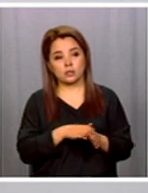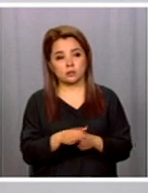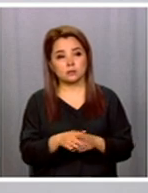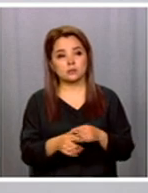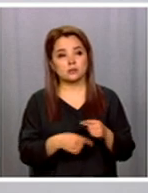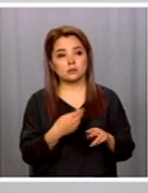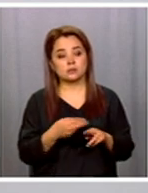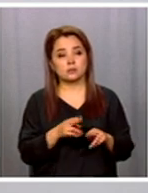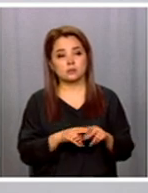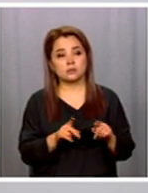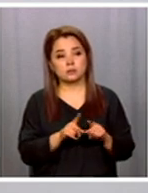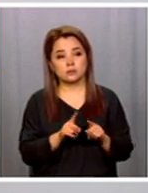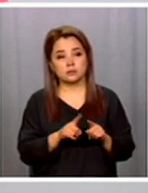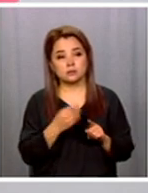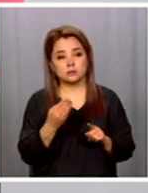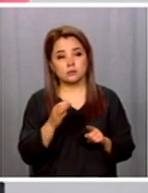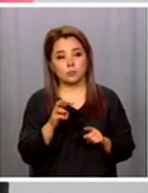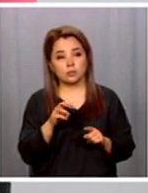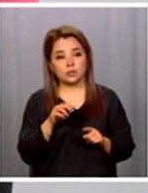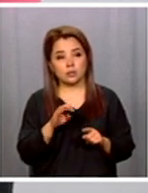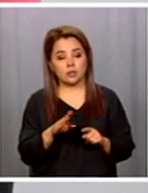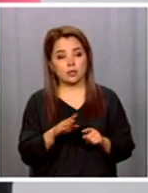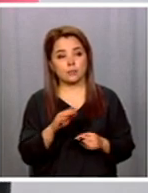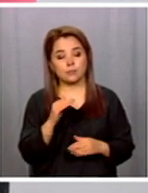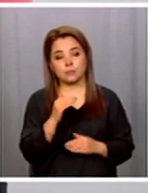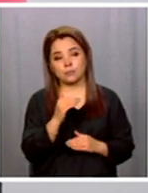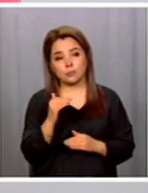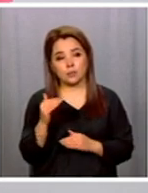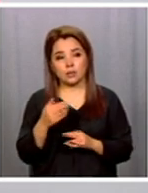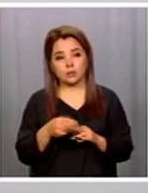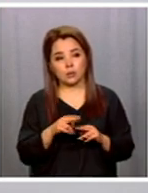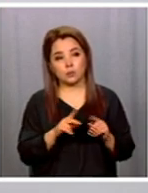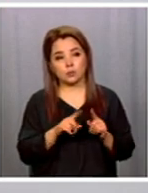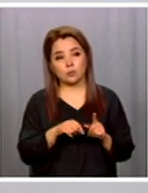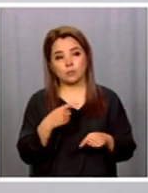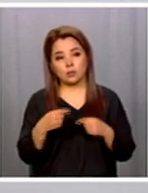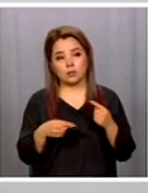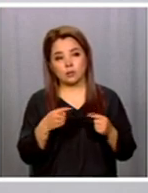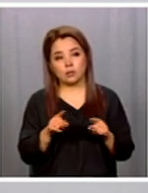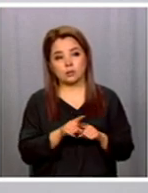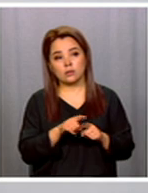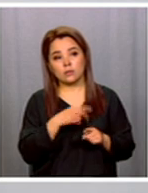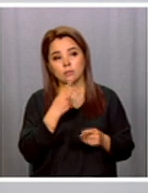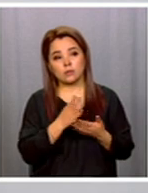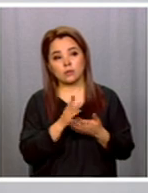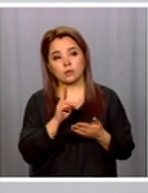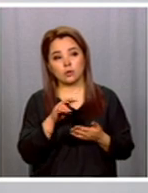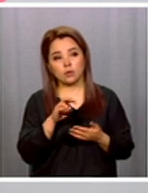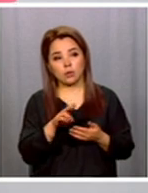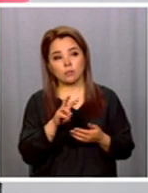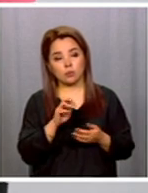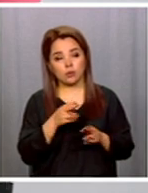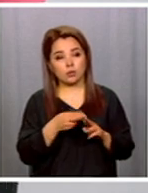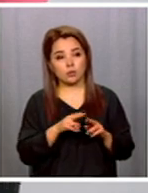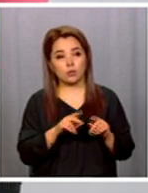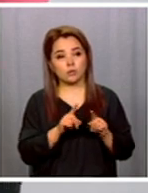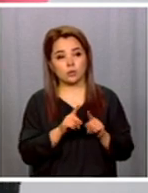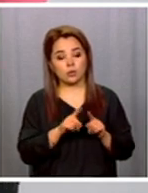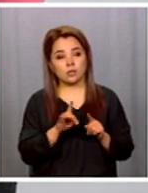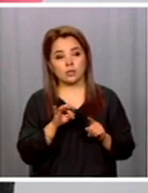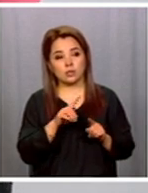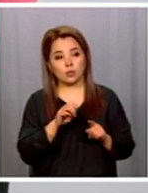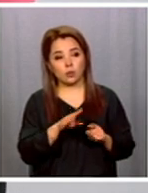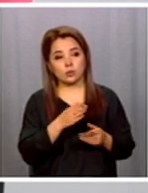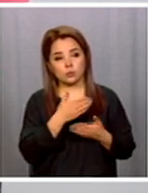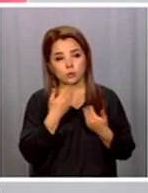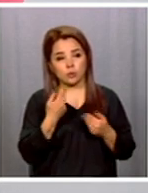көріп отырғандарыңыз, балалар, шымтезек мүгі. Ал шымтезектің айырмашылығы көкек мүгінен. Онда ризоид болмайды.